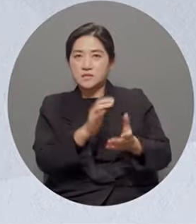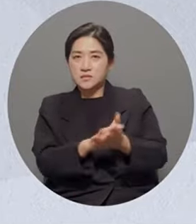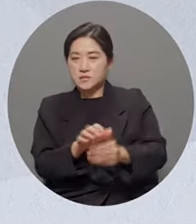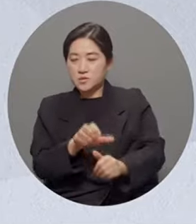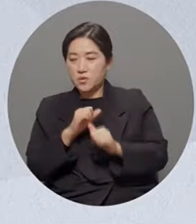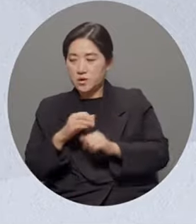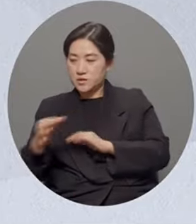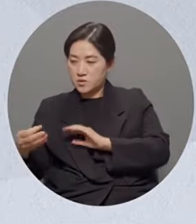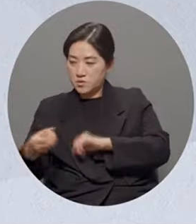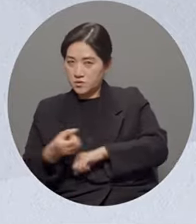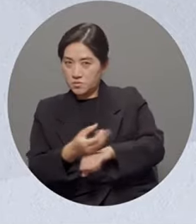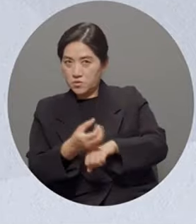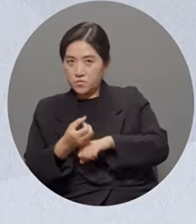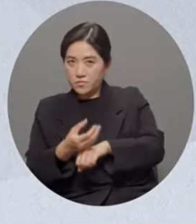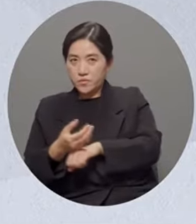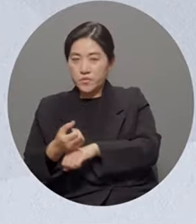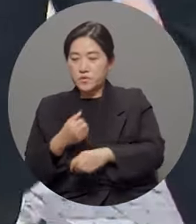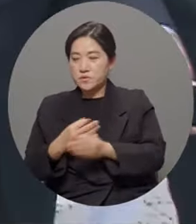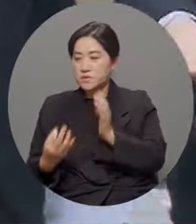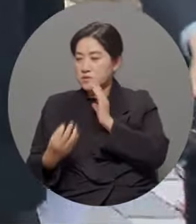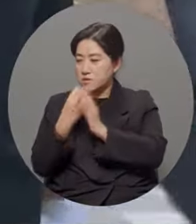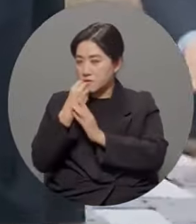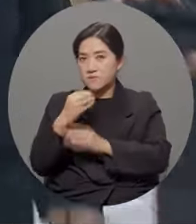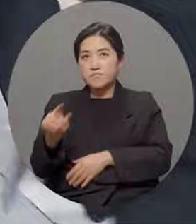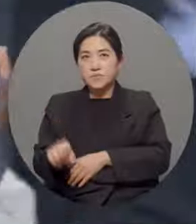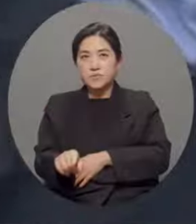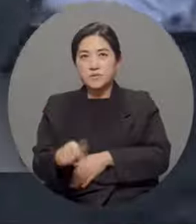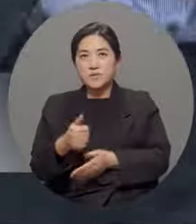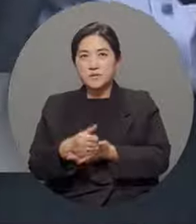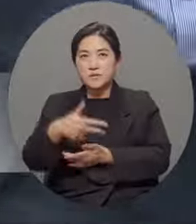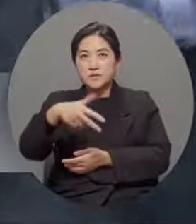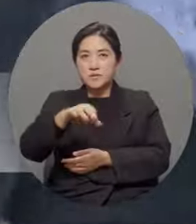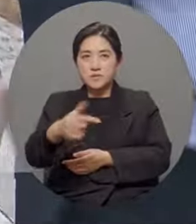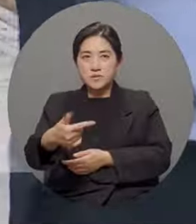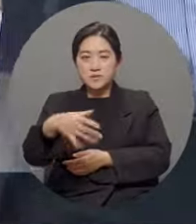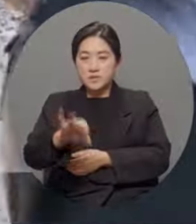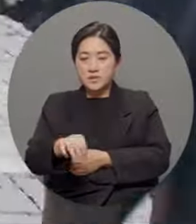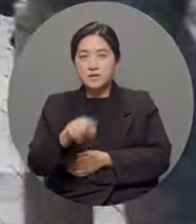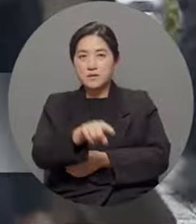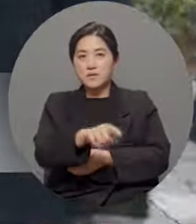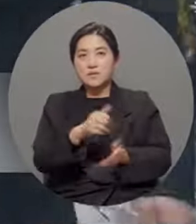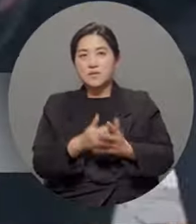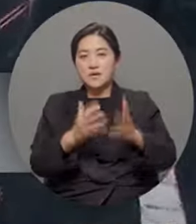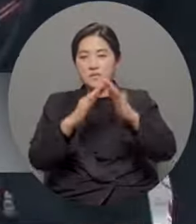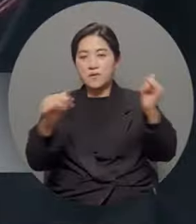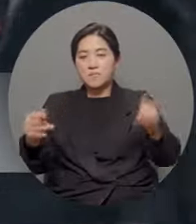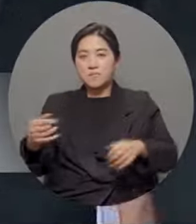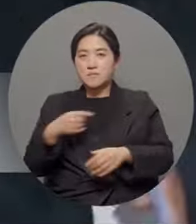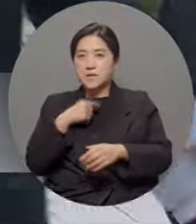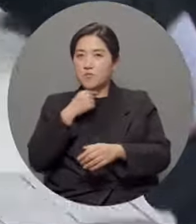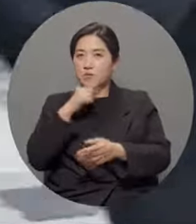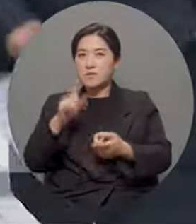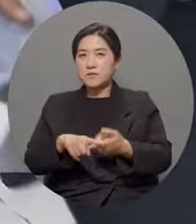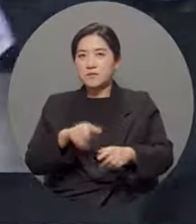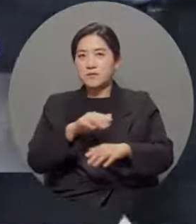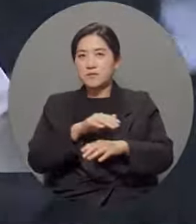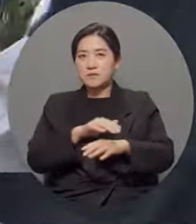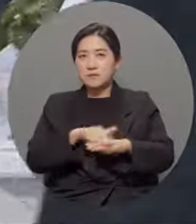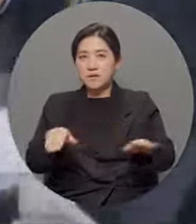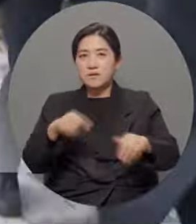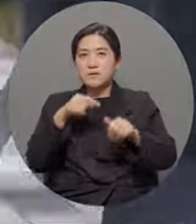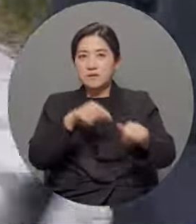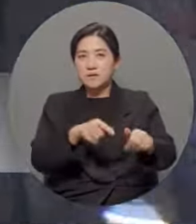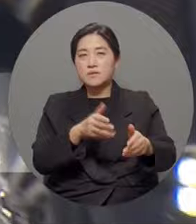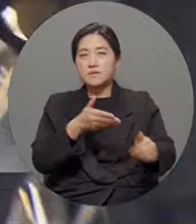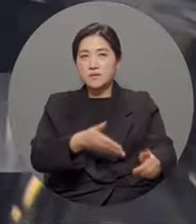대가로 거액을 챙겼다고 지적했습니다. 정 전 실장이 실무자에게 개발업자 요구대로 처리해달라고 당부한 점도